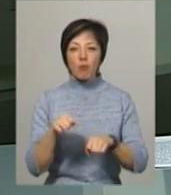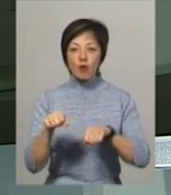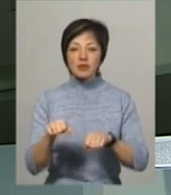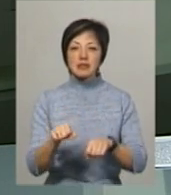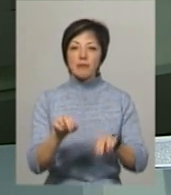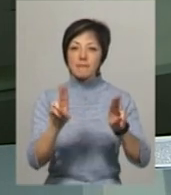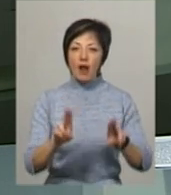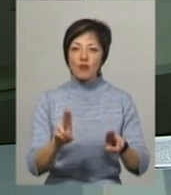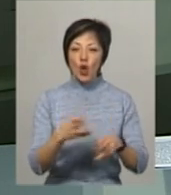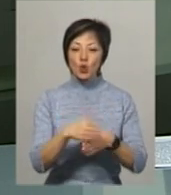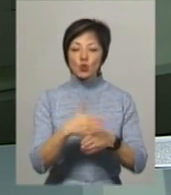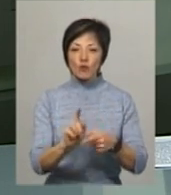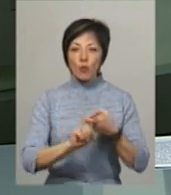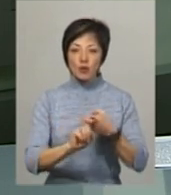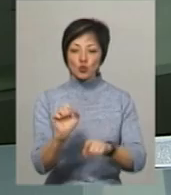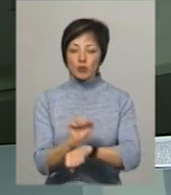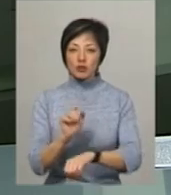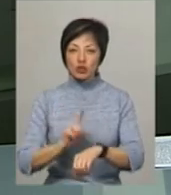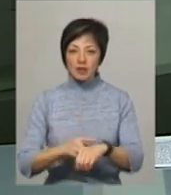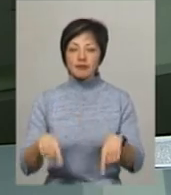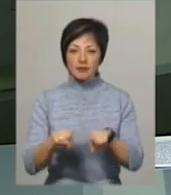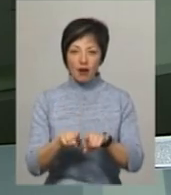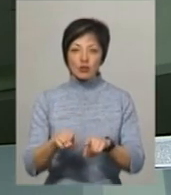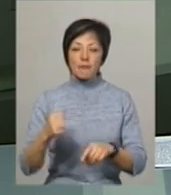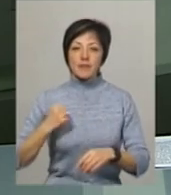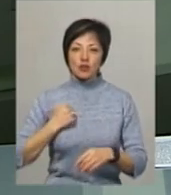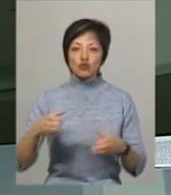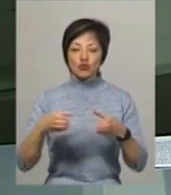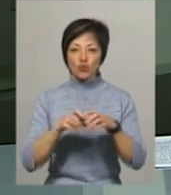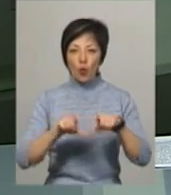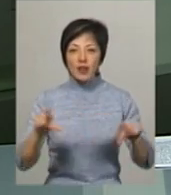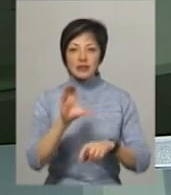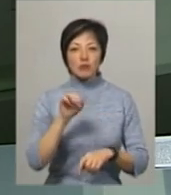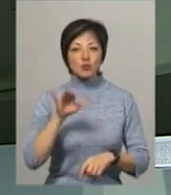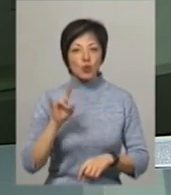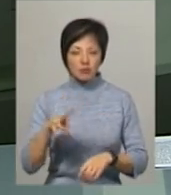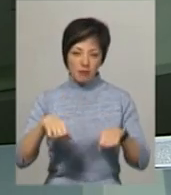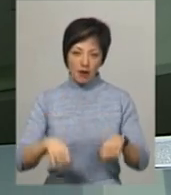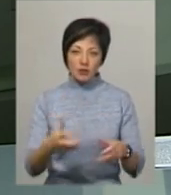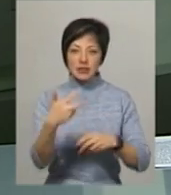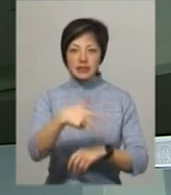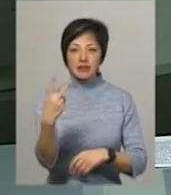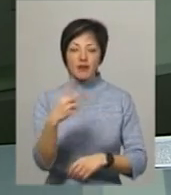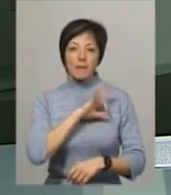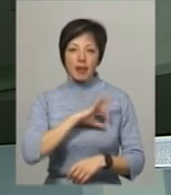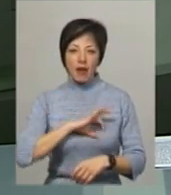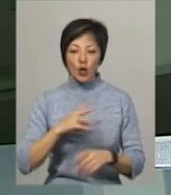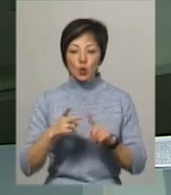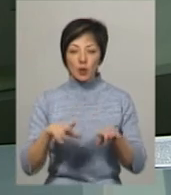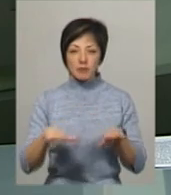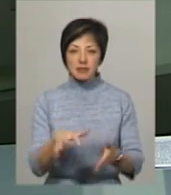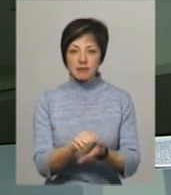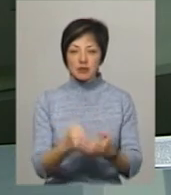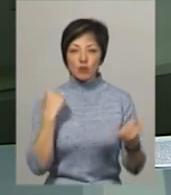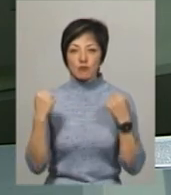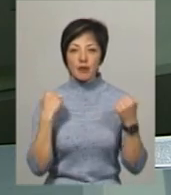правилами дозованого контакту із зупинкою часу також стали бійці школи «Самсон Право». Вони отримали 32 медалі. Друге місце